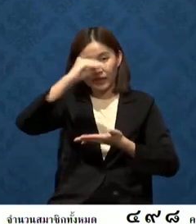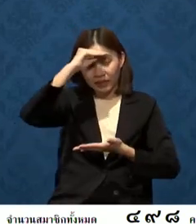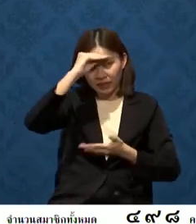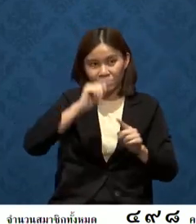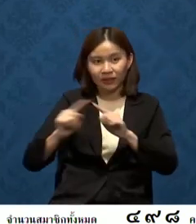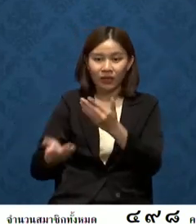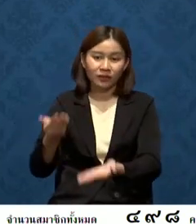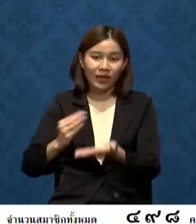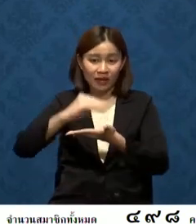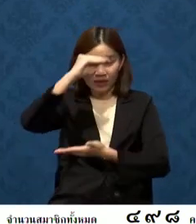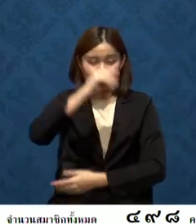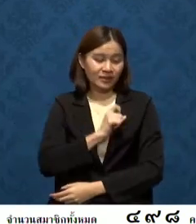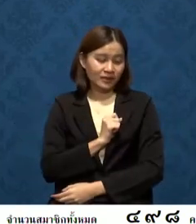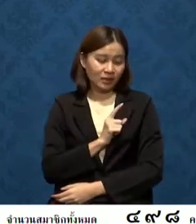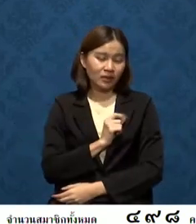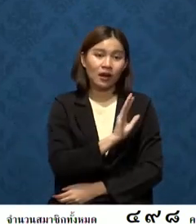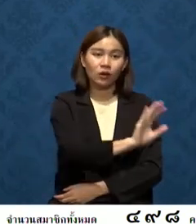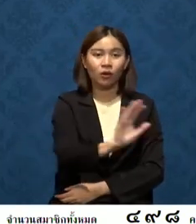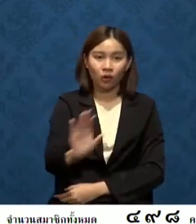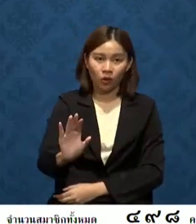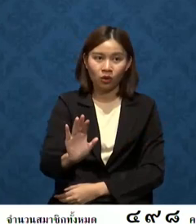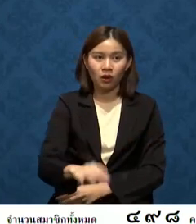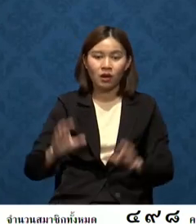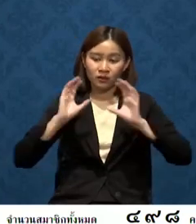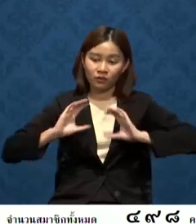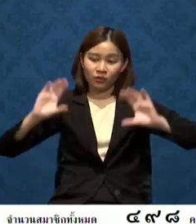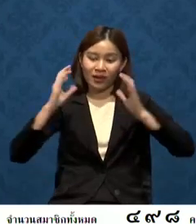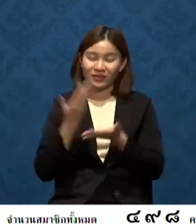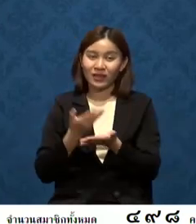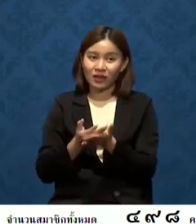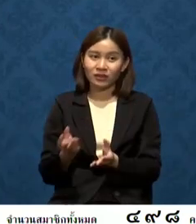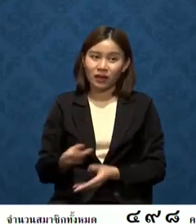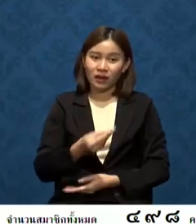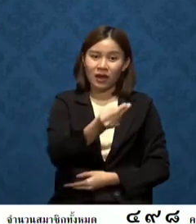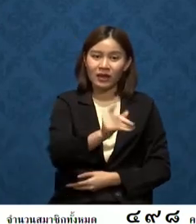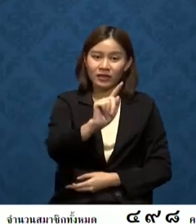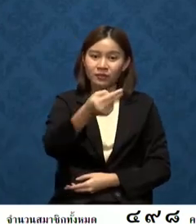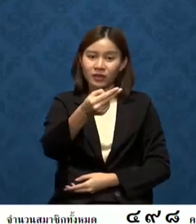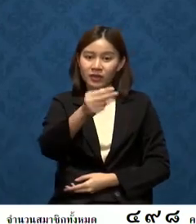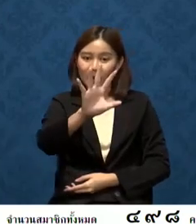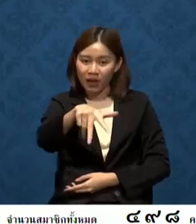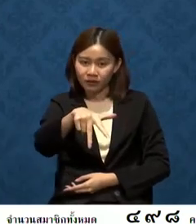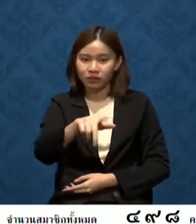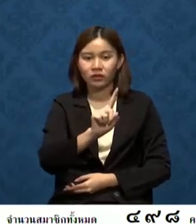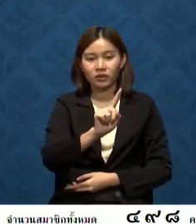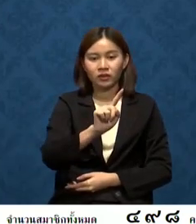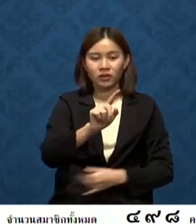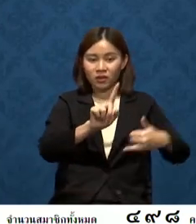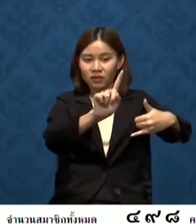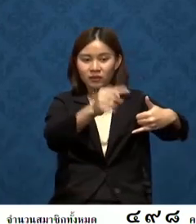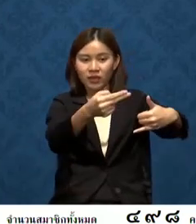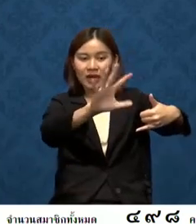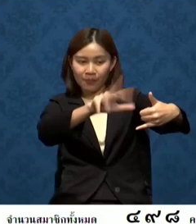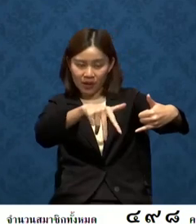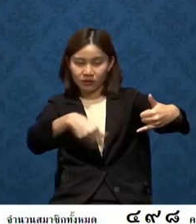มีเรียนศาสนาด้วยรัฐก็จะให้แค่15,000-16,000ต่อหัวต่อคนและให้